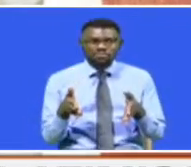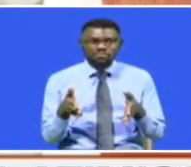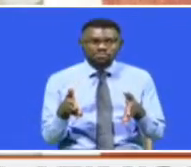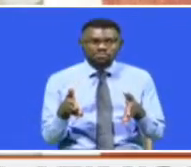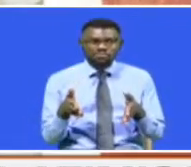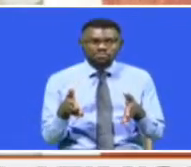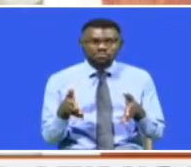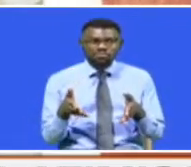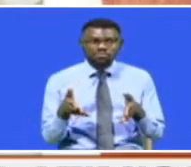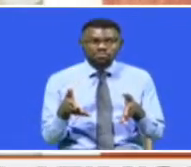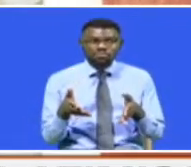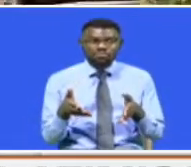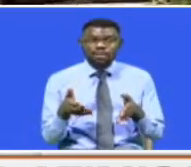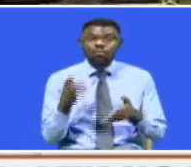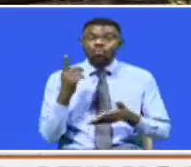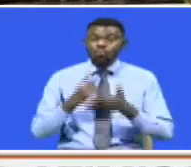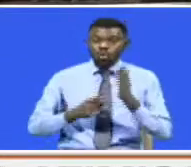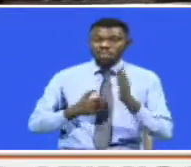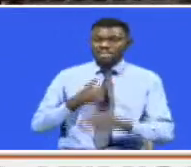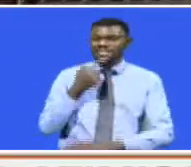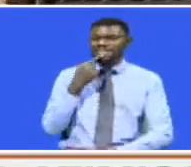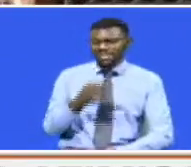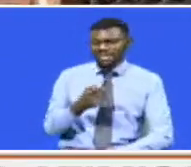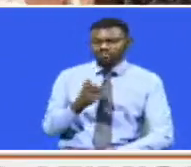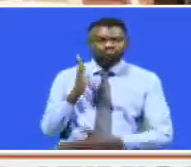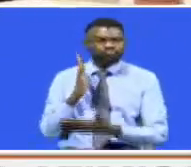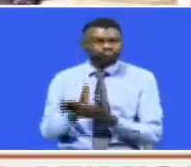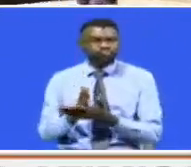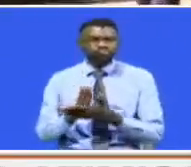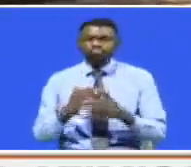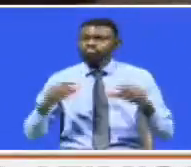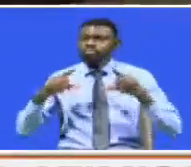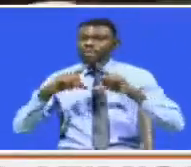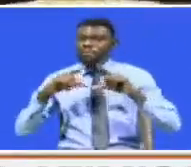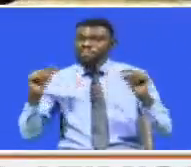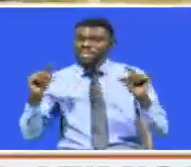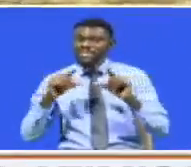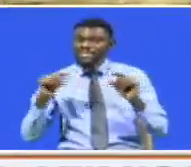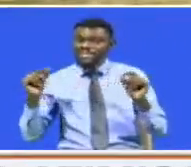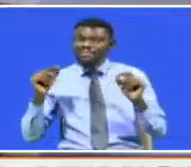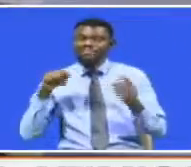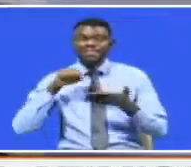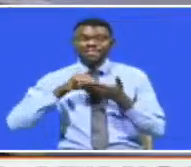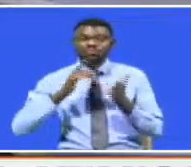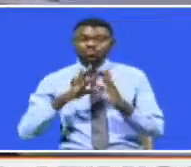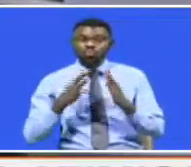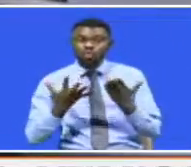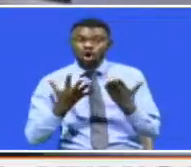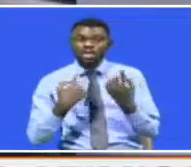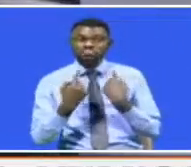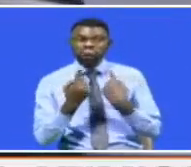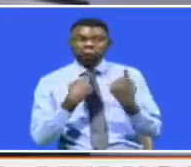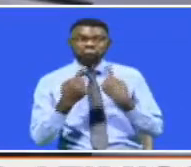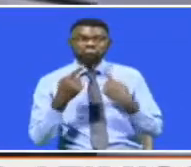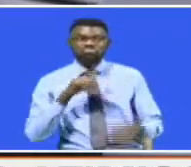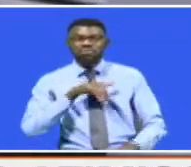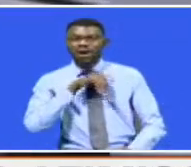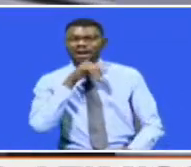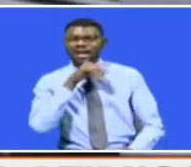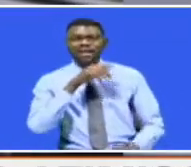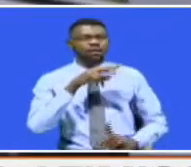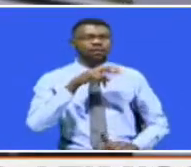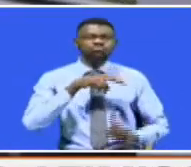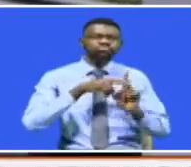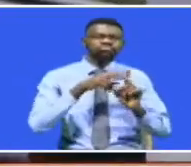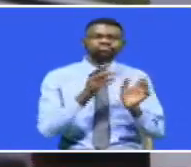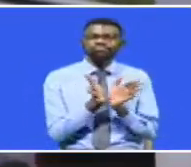is confined to what I have said already. Inadaiwa kuwa ujumbe huu umesisitiza kuwepo kwa mazungumzo. Raila Odinga ambaye amekosa kuonekana